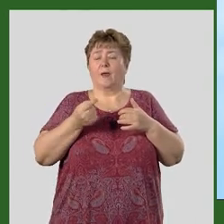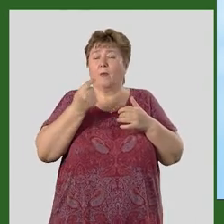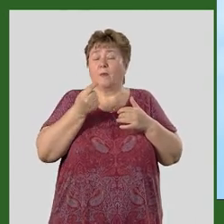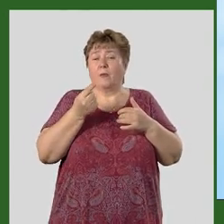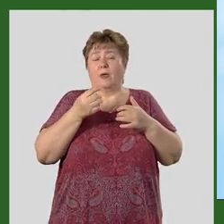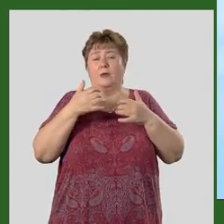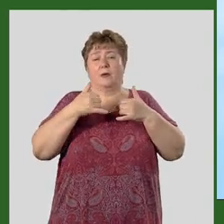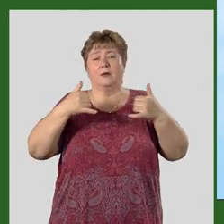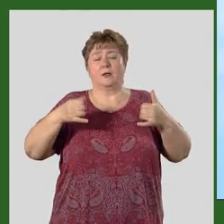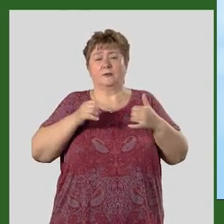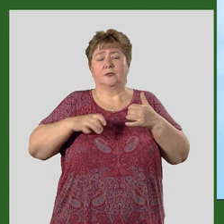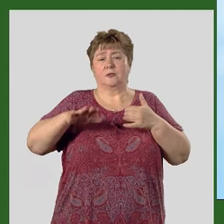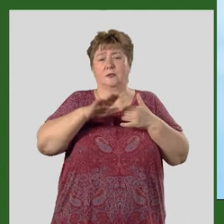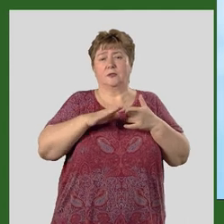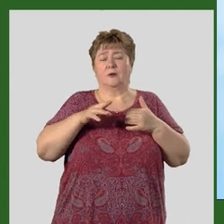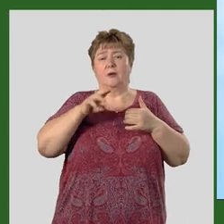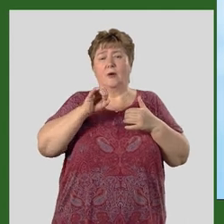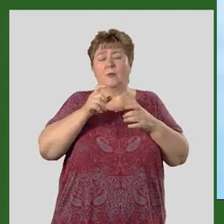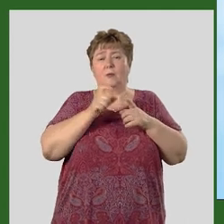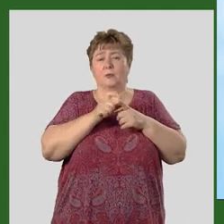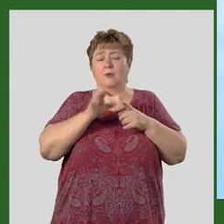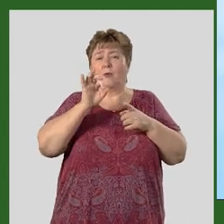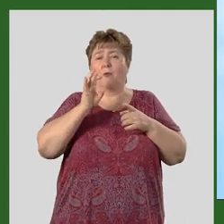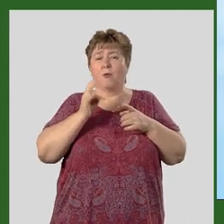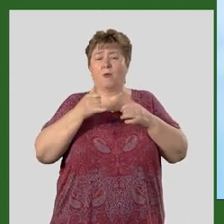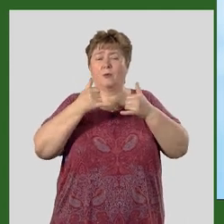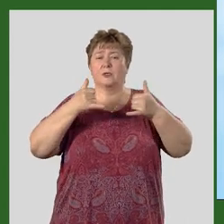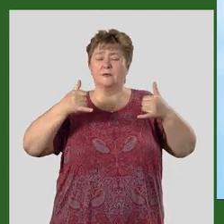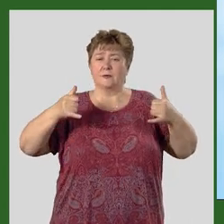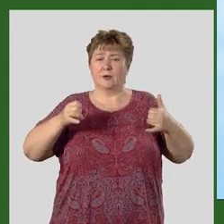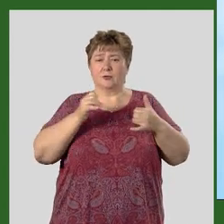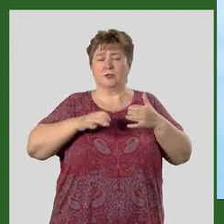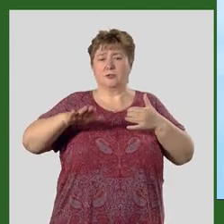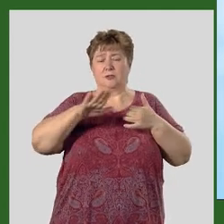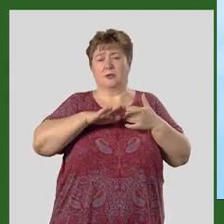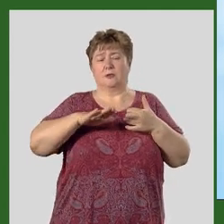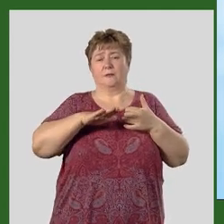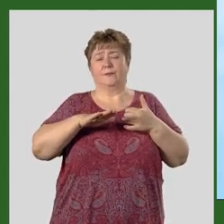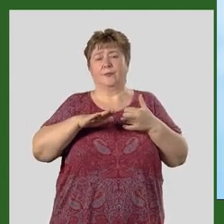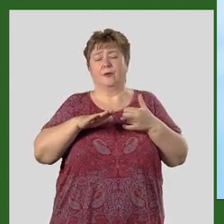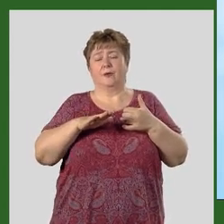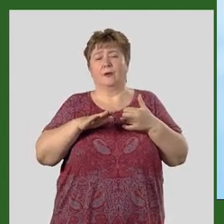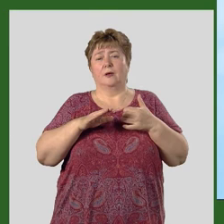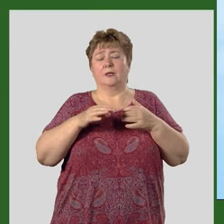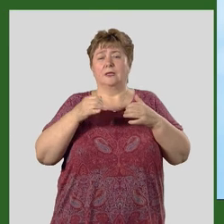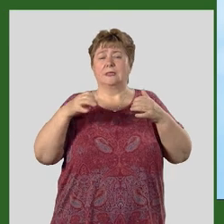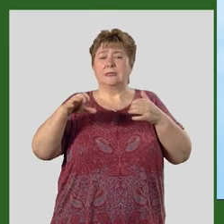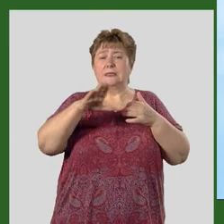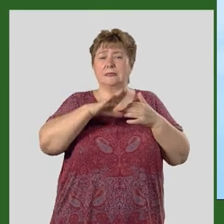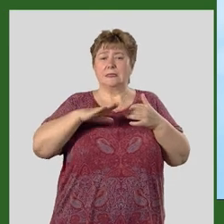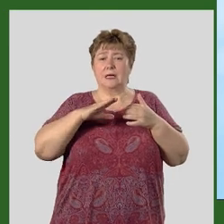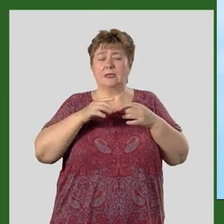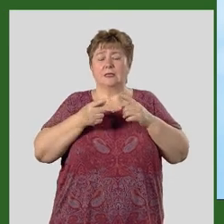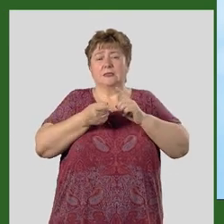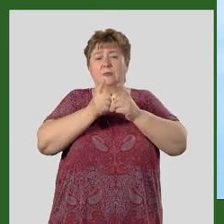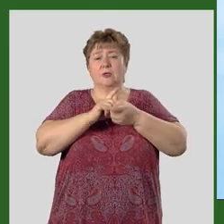Менее развитые страны, по терминологии ООН, развивающиеся страны. И страны с